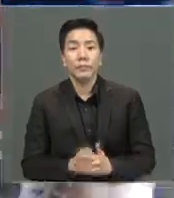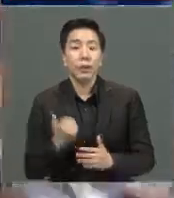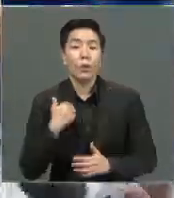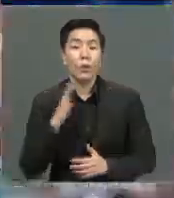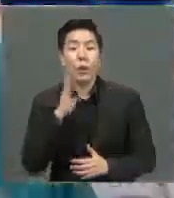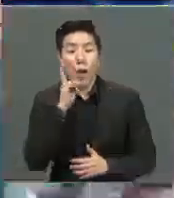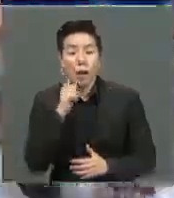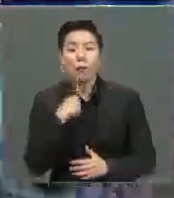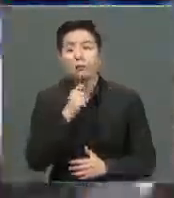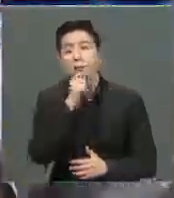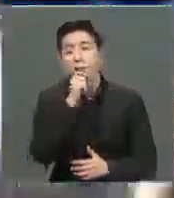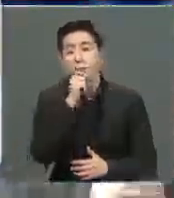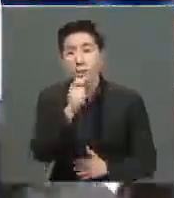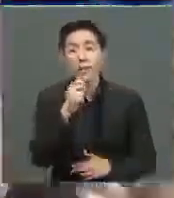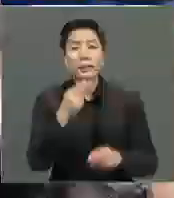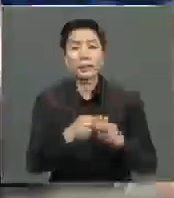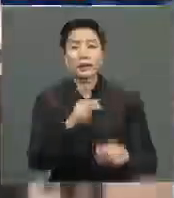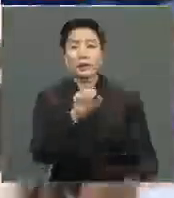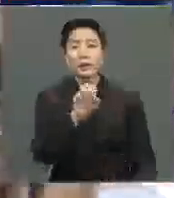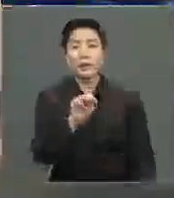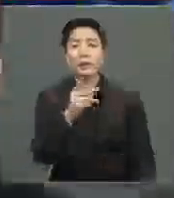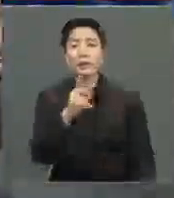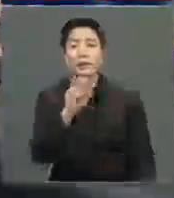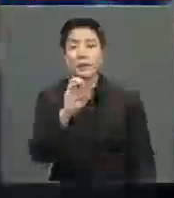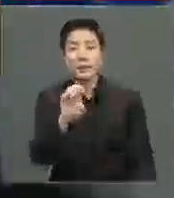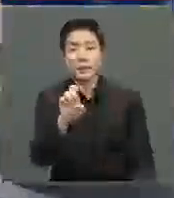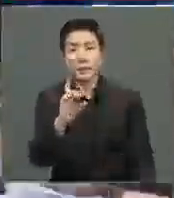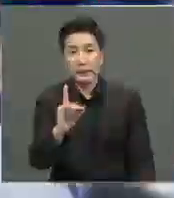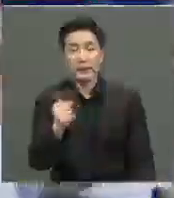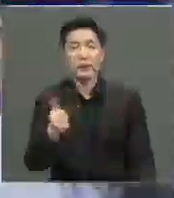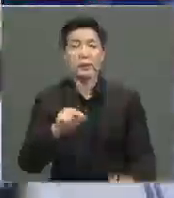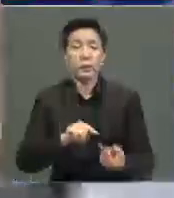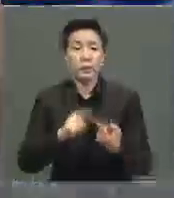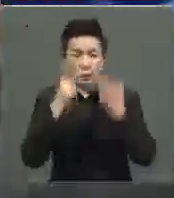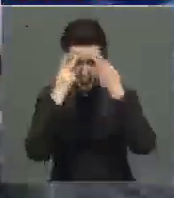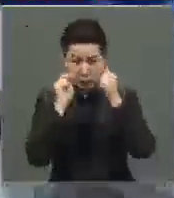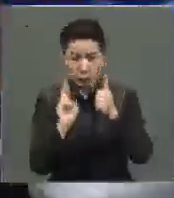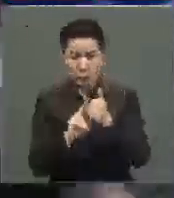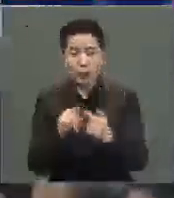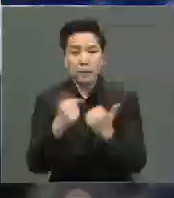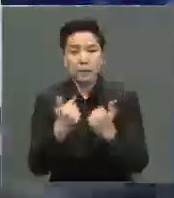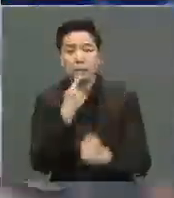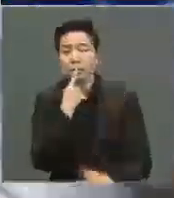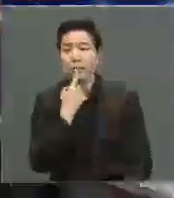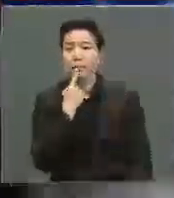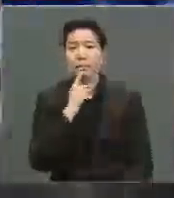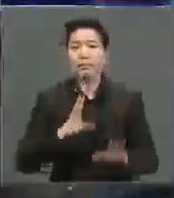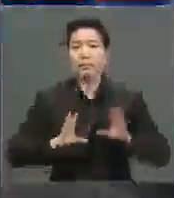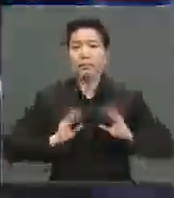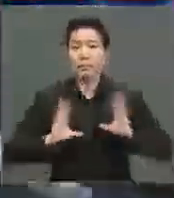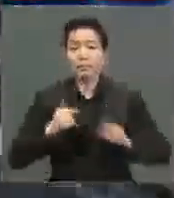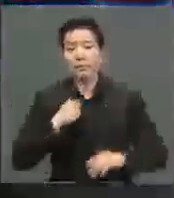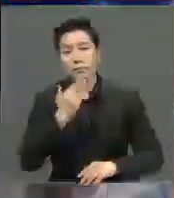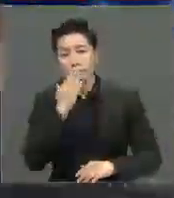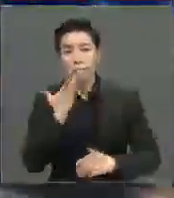ผู้สื่อข่าวก็ยังไปสอบถามกับนายสมคิดจาตุศรีพิทักษ์รองนายกรัฐมนตรีด้วยนะคะซึ่งท่านก็ปฏิเสธแสดงความคิ